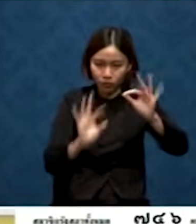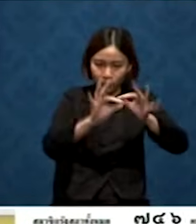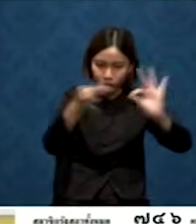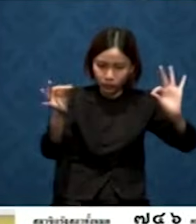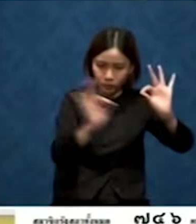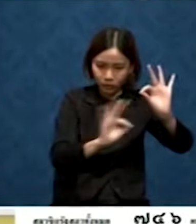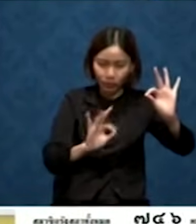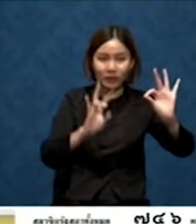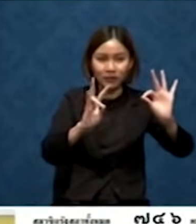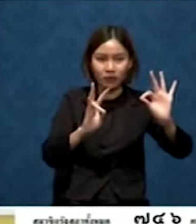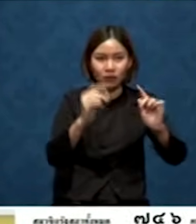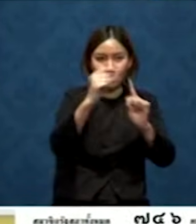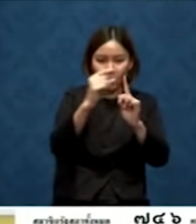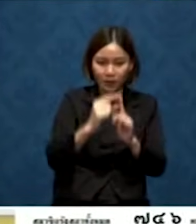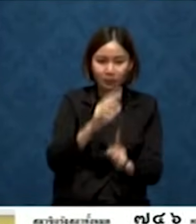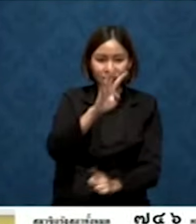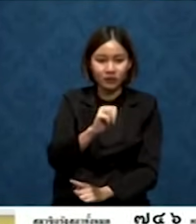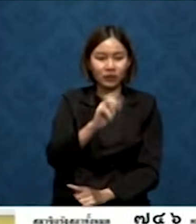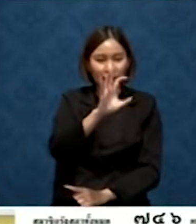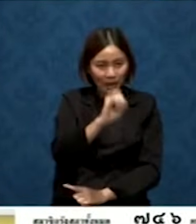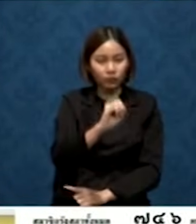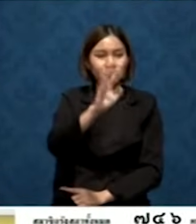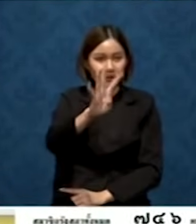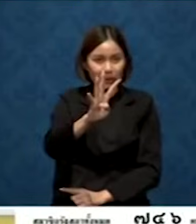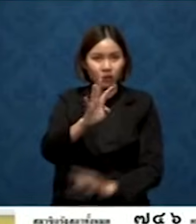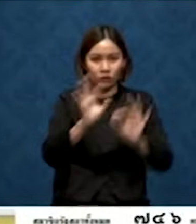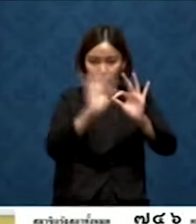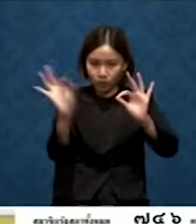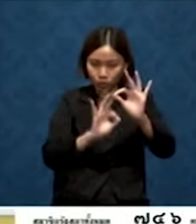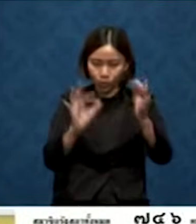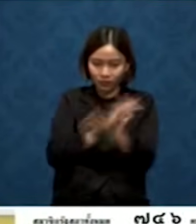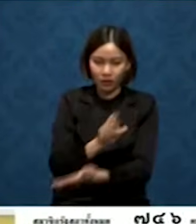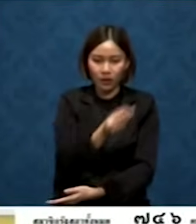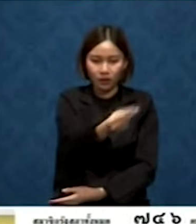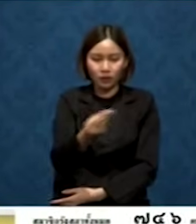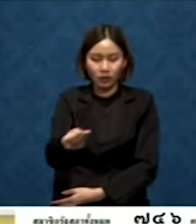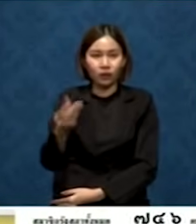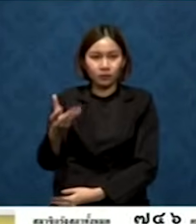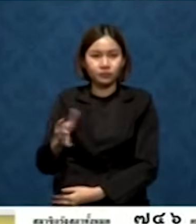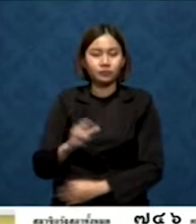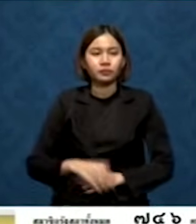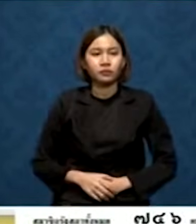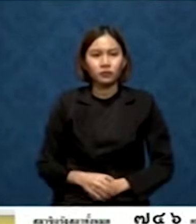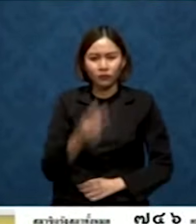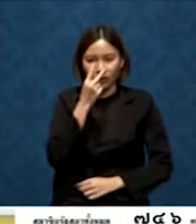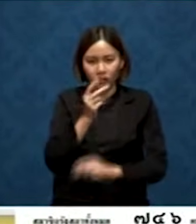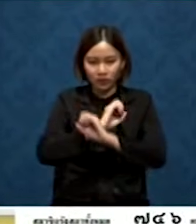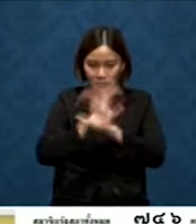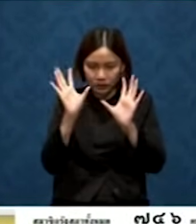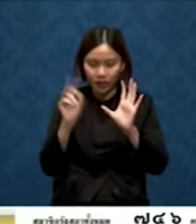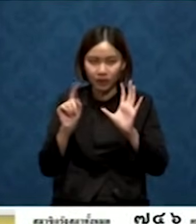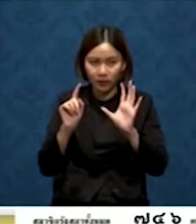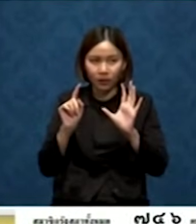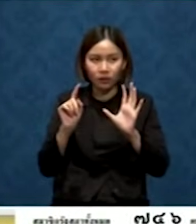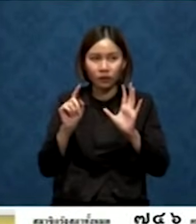และ 94คำในเอกสารคำแถลงนโยบายที่อยู่ต่อหน้าพวกเราณวันนี้เราจะเห็นชัดครับว่า